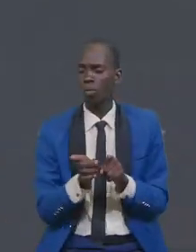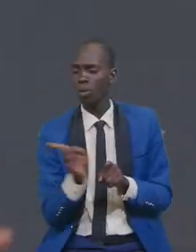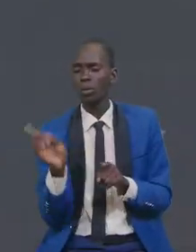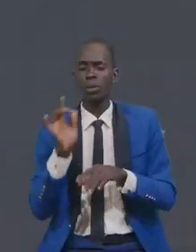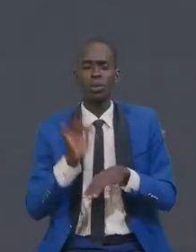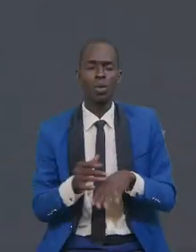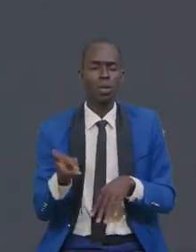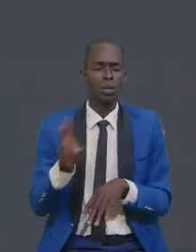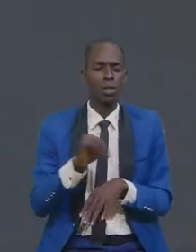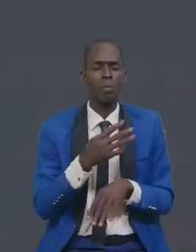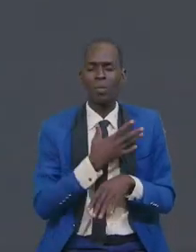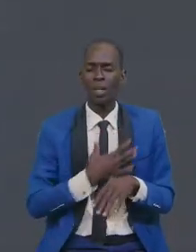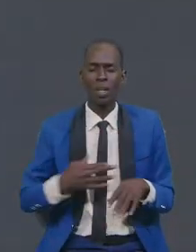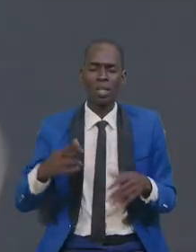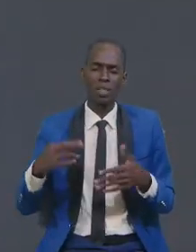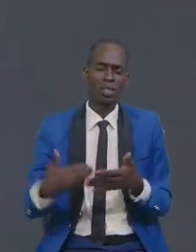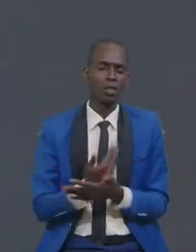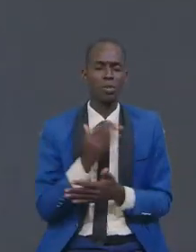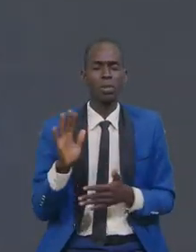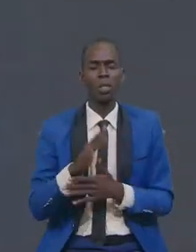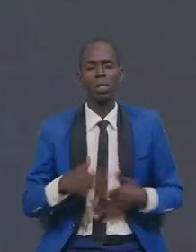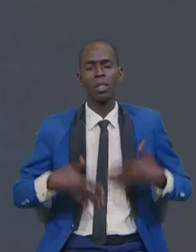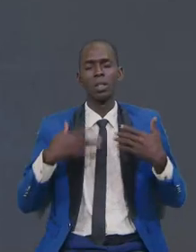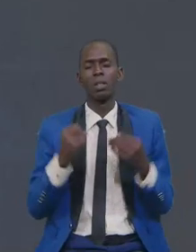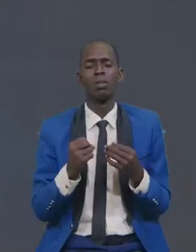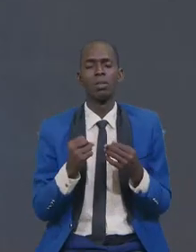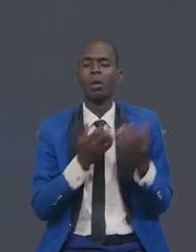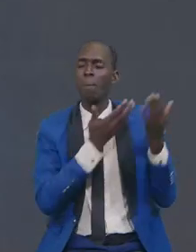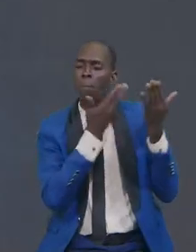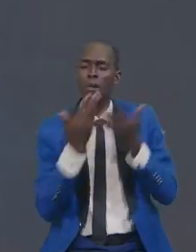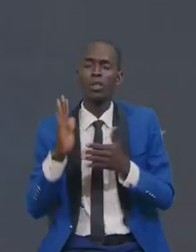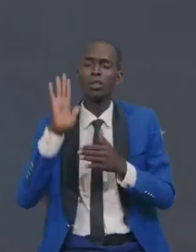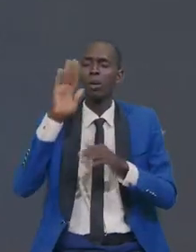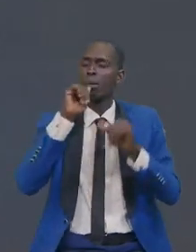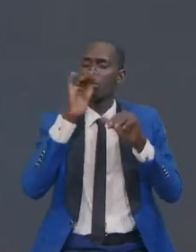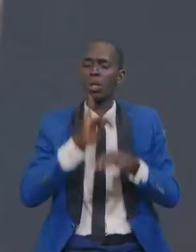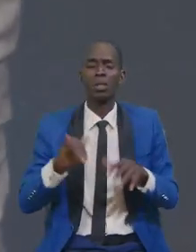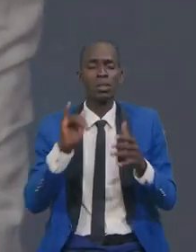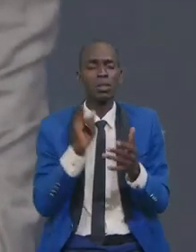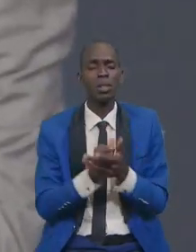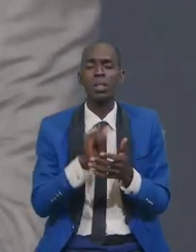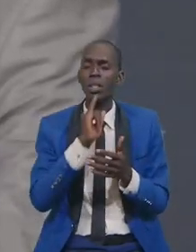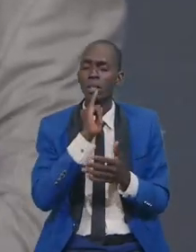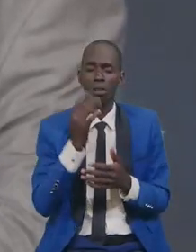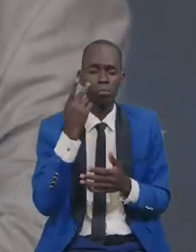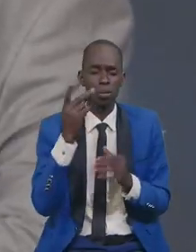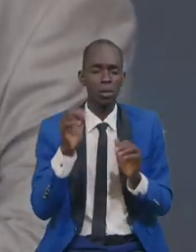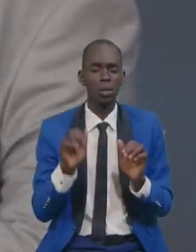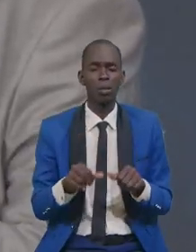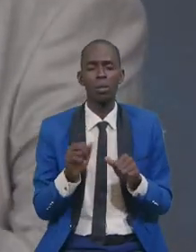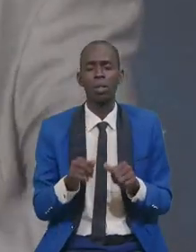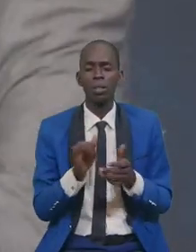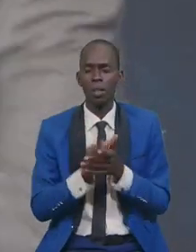sont égarés, touche-les et renouvelle leur vie. Apporte tes bénédictions, qu'ils